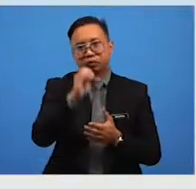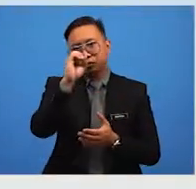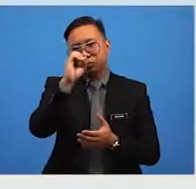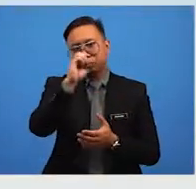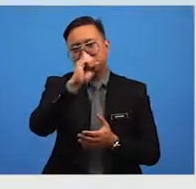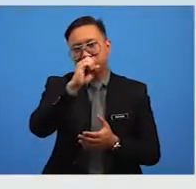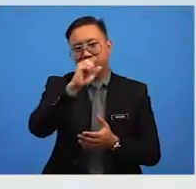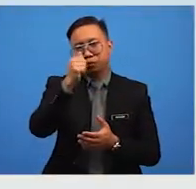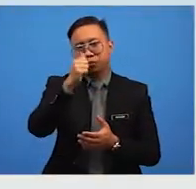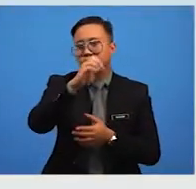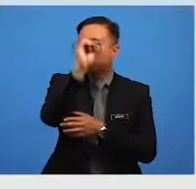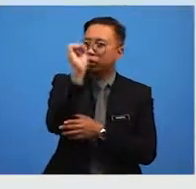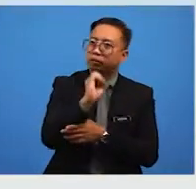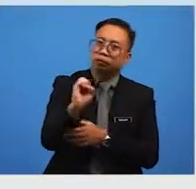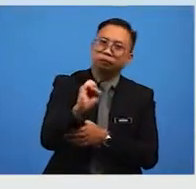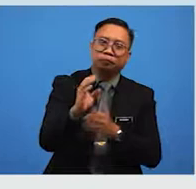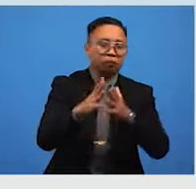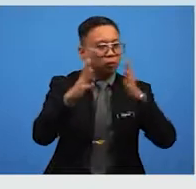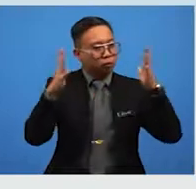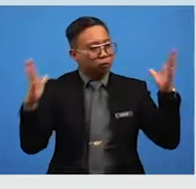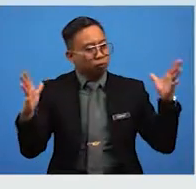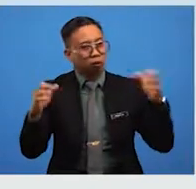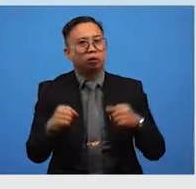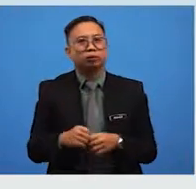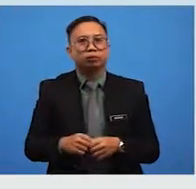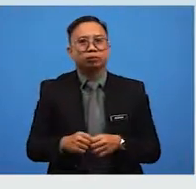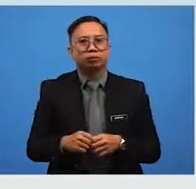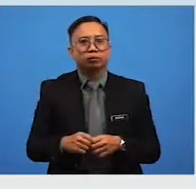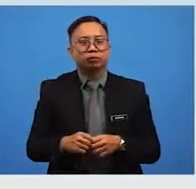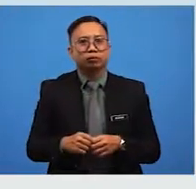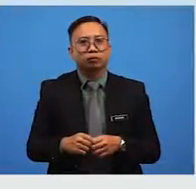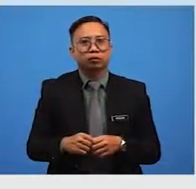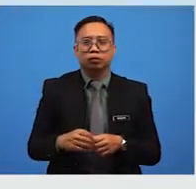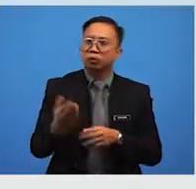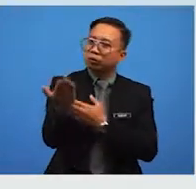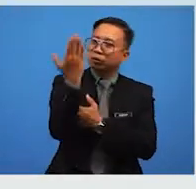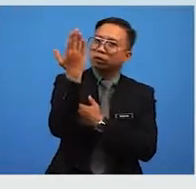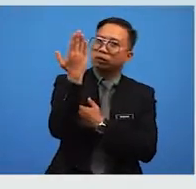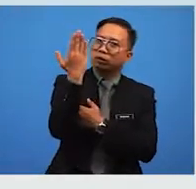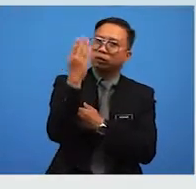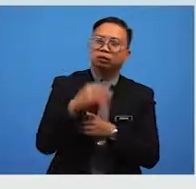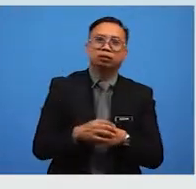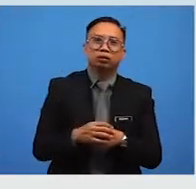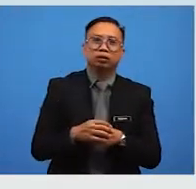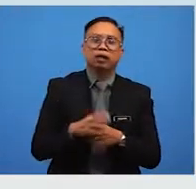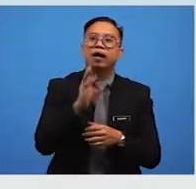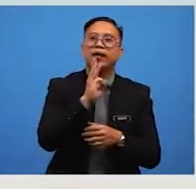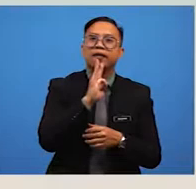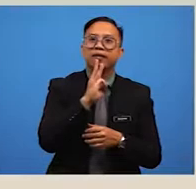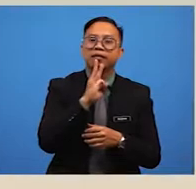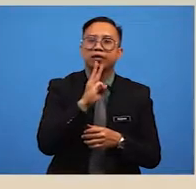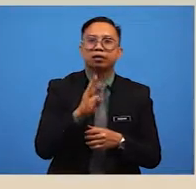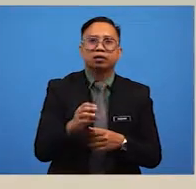akan membesarkan saiz rekahan di dalam batuan. Pada waktu siang, pembekuan air di dalam rekahan